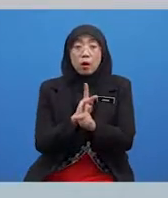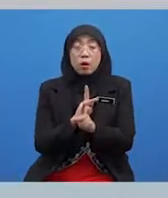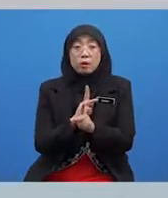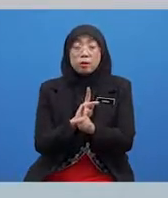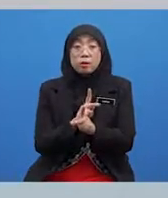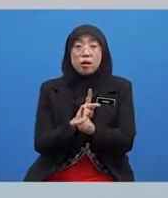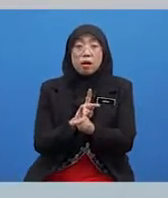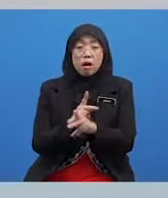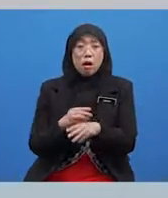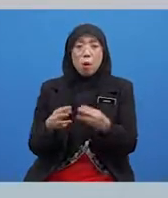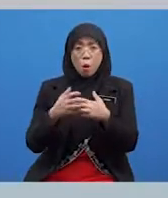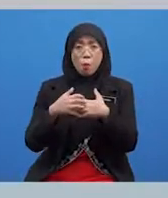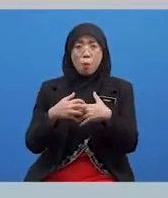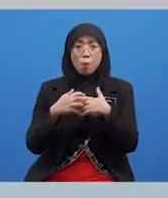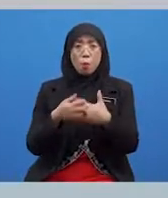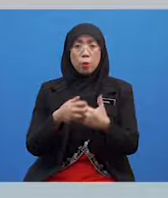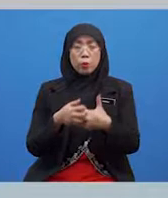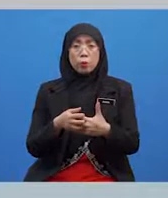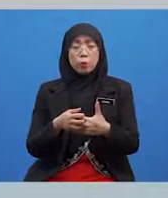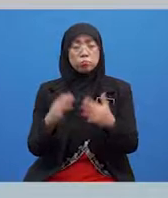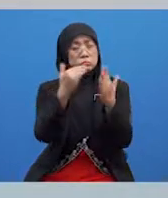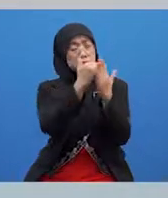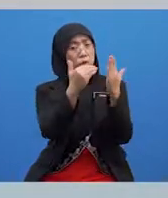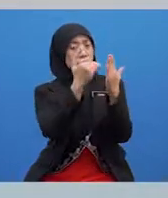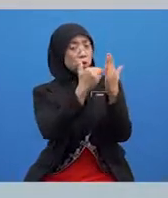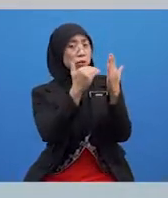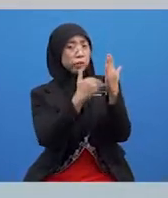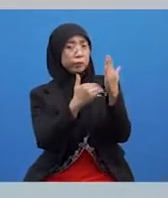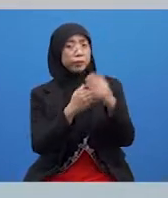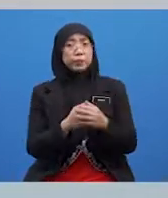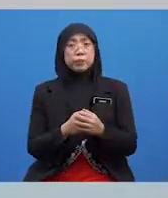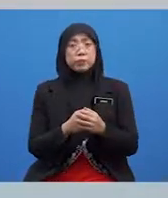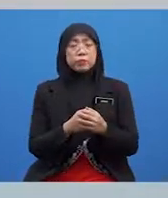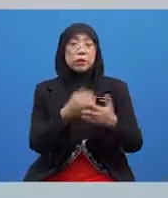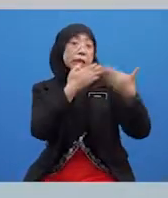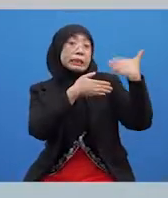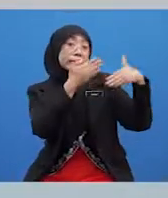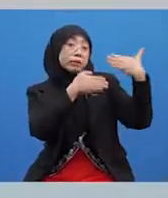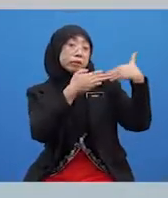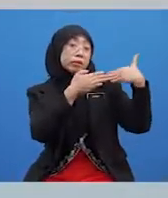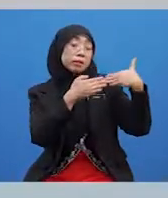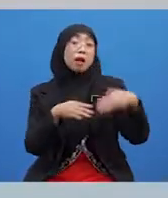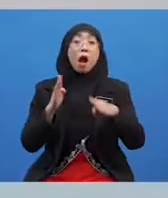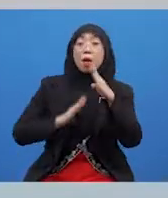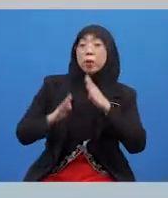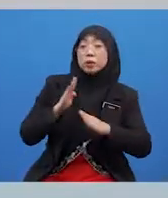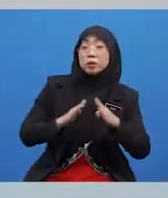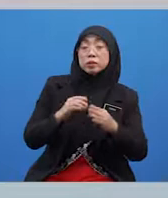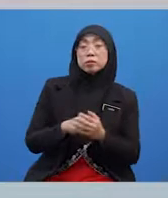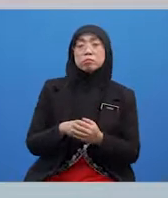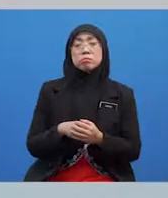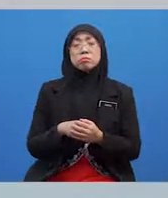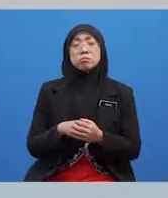pula, melibatkan unsur-unsur pengalaman, pembelajaran, didikan dan faktor